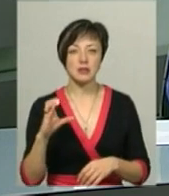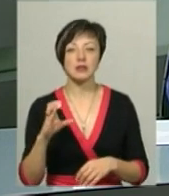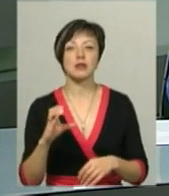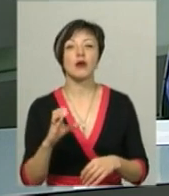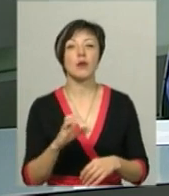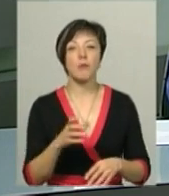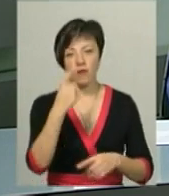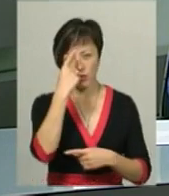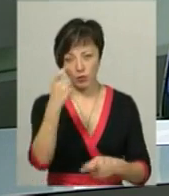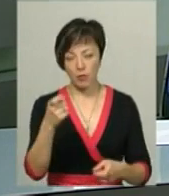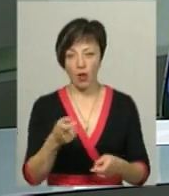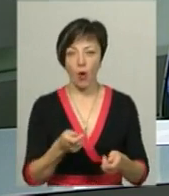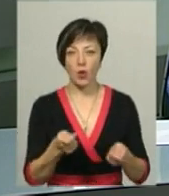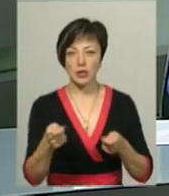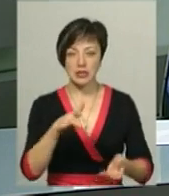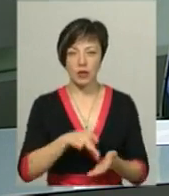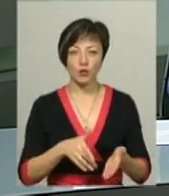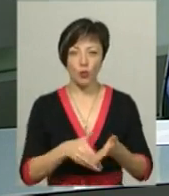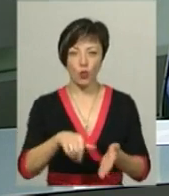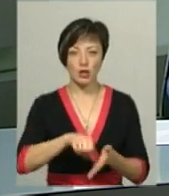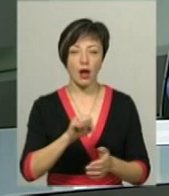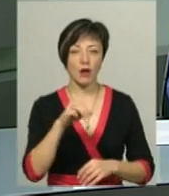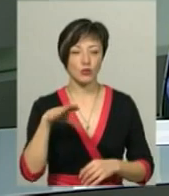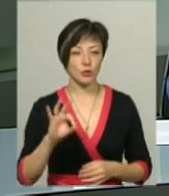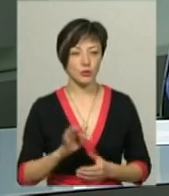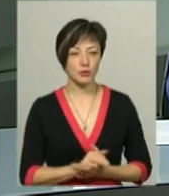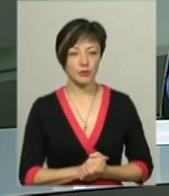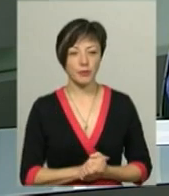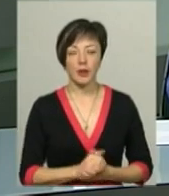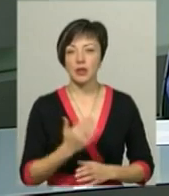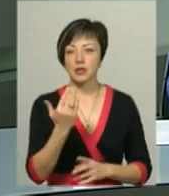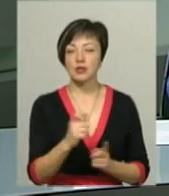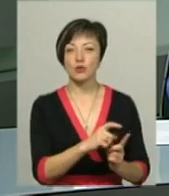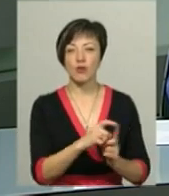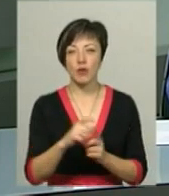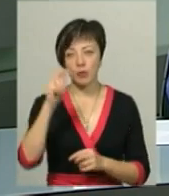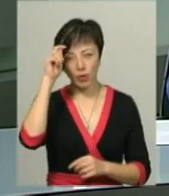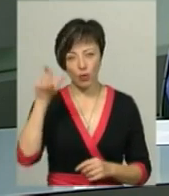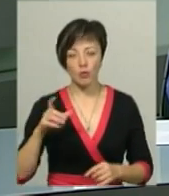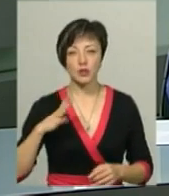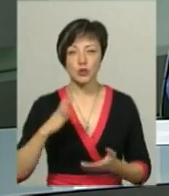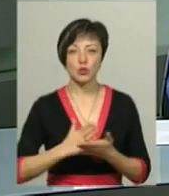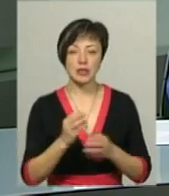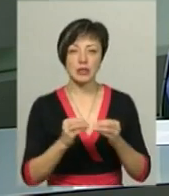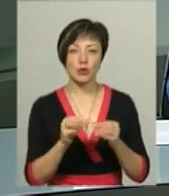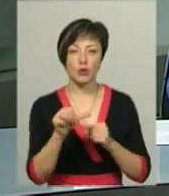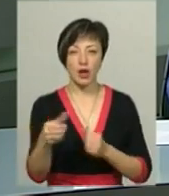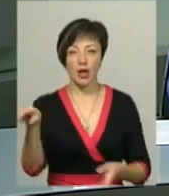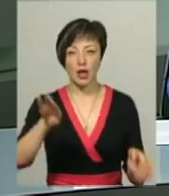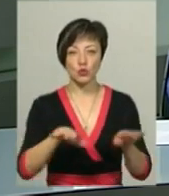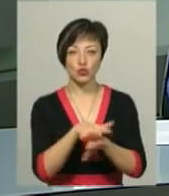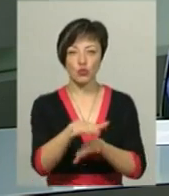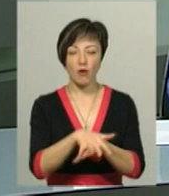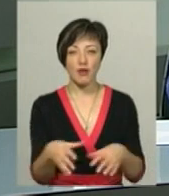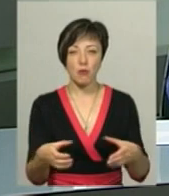повідомила координатор Центру допомоги учасникам АТО Наталія Дзекар. За її словами, хлопець служив 10-й окремій